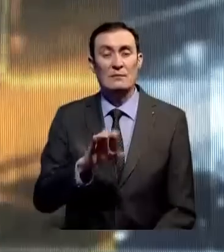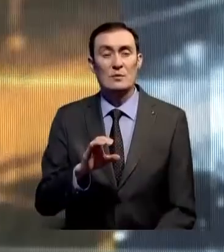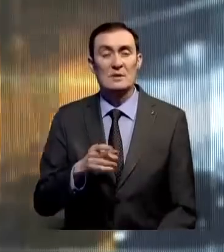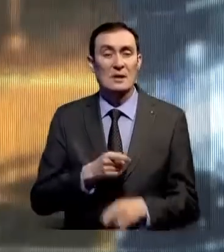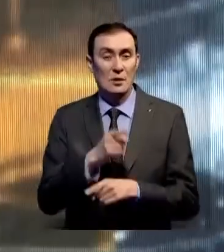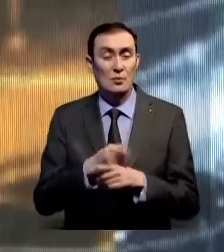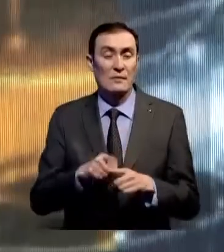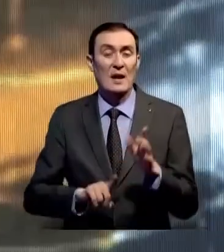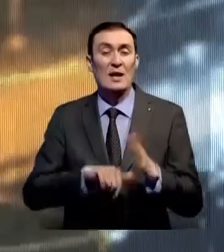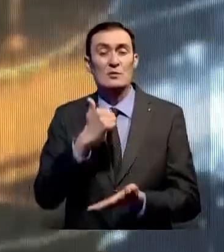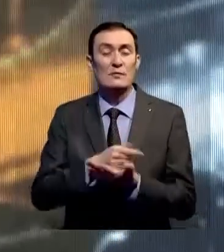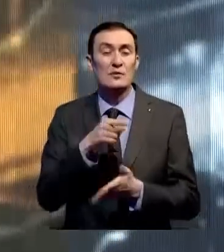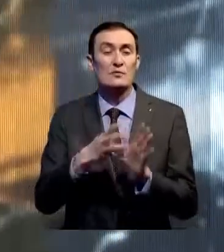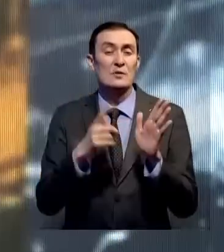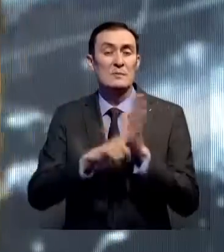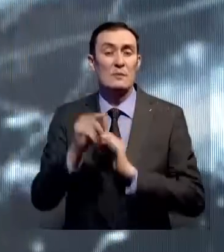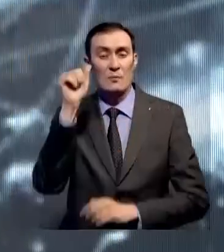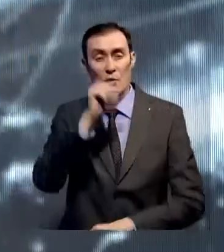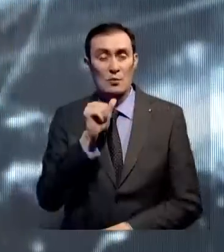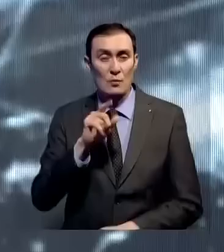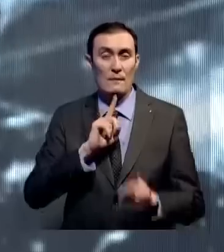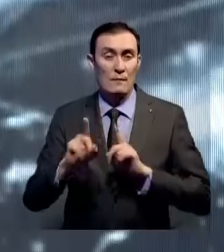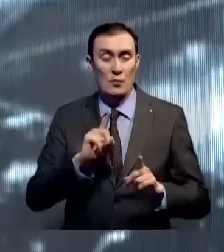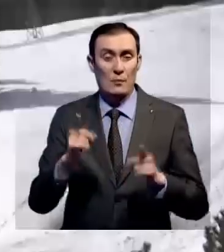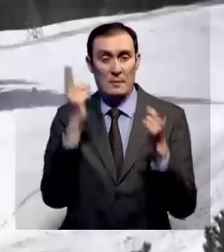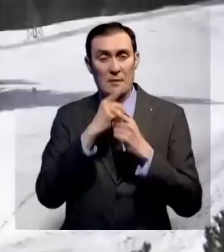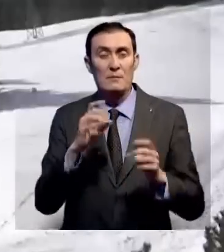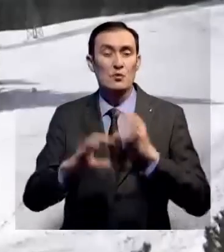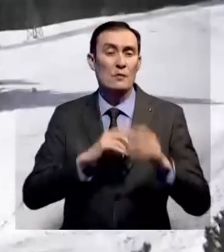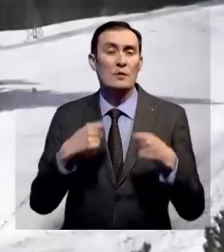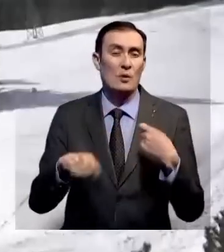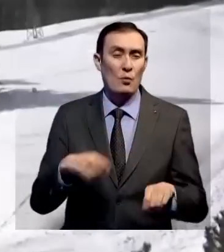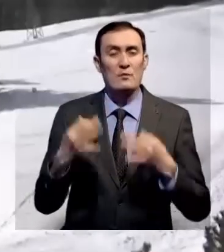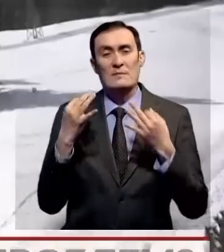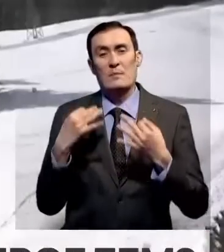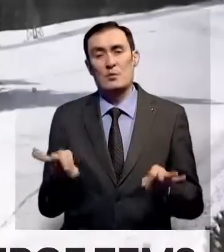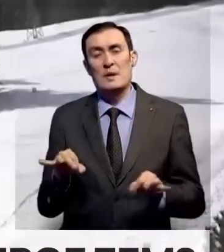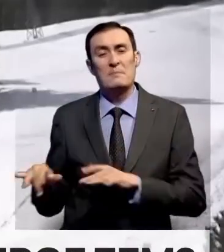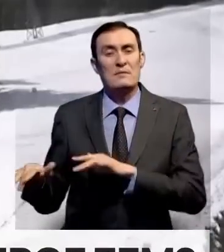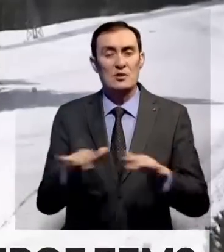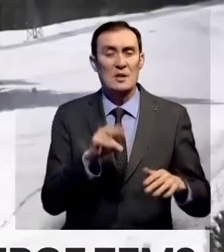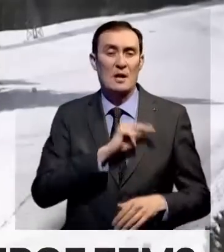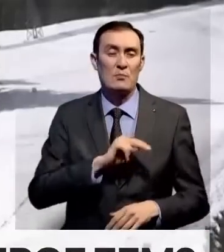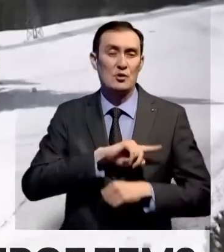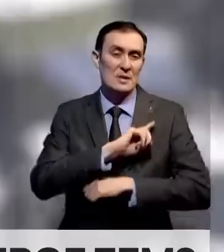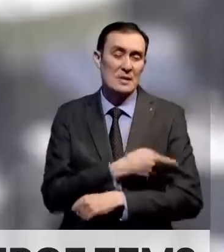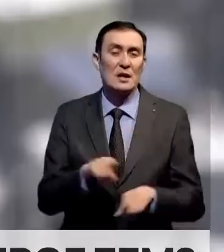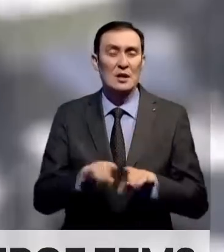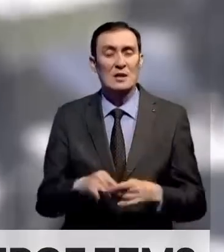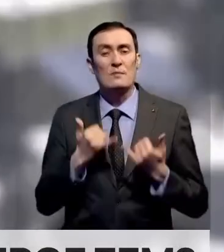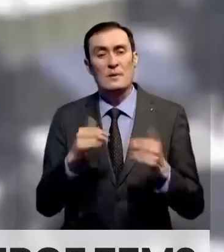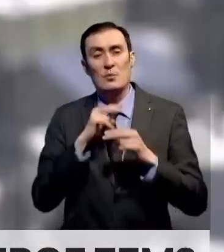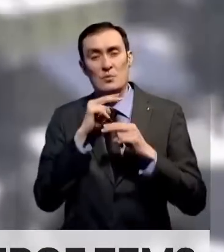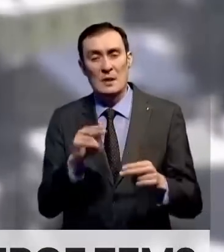критикуют. Основанный в 1971 году форум пропагандирует международную торговлю, свободное передвижение рабочей силы, также